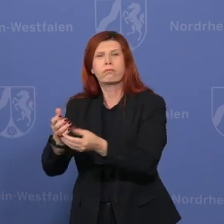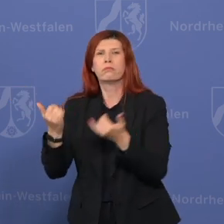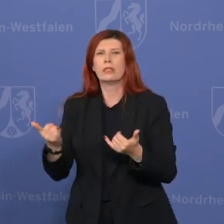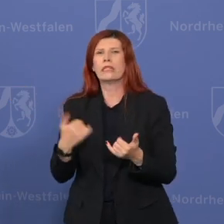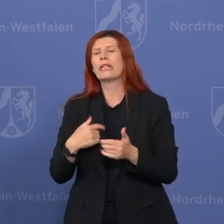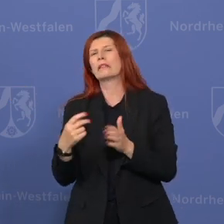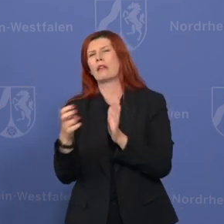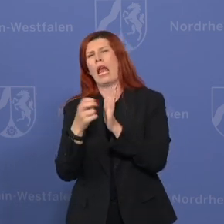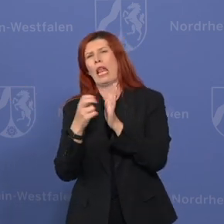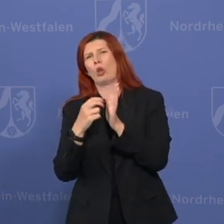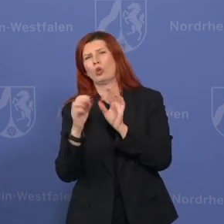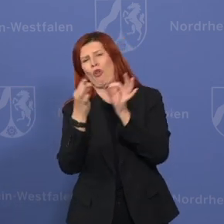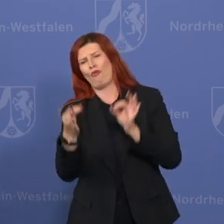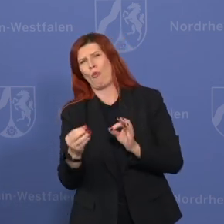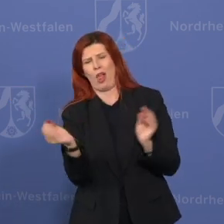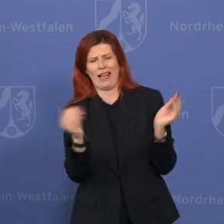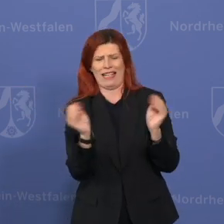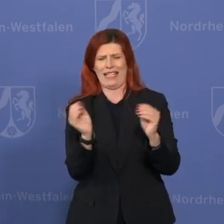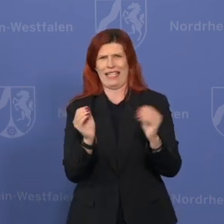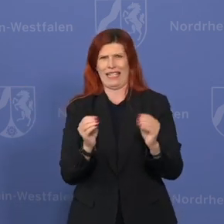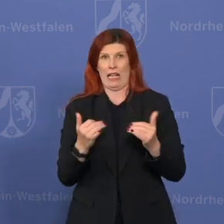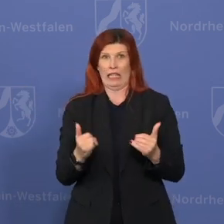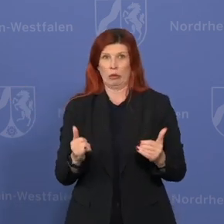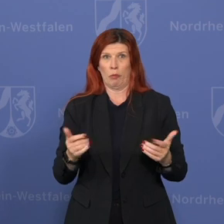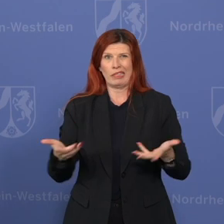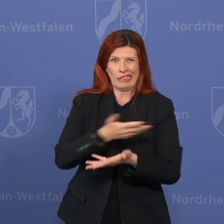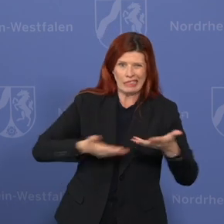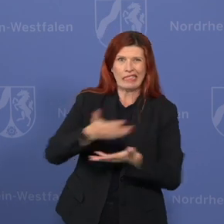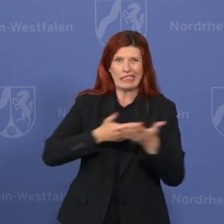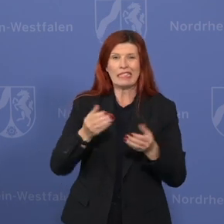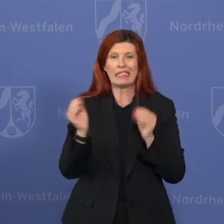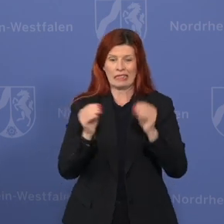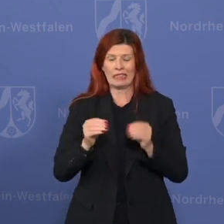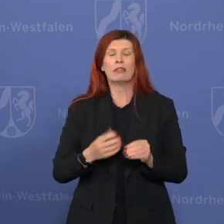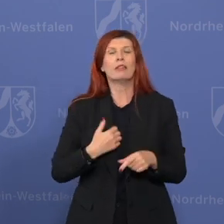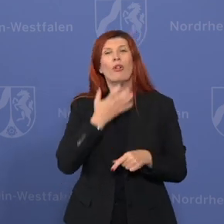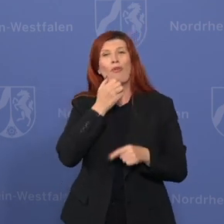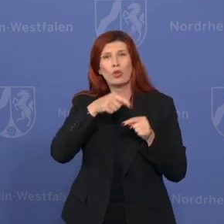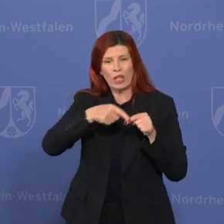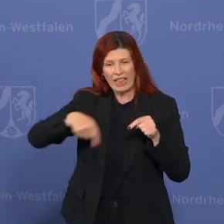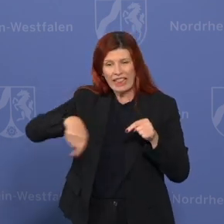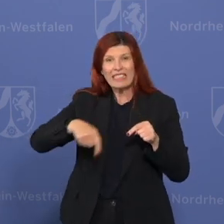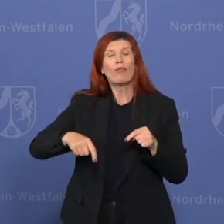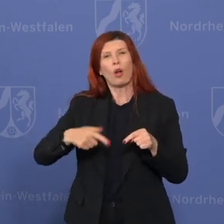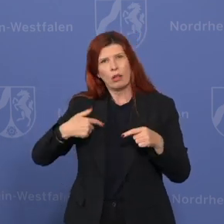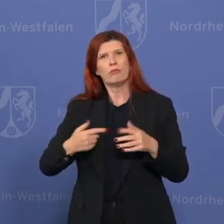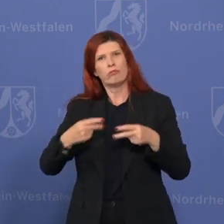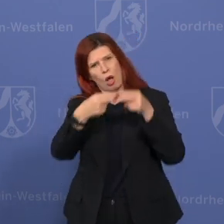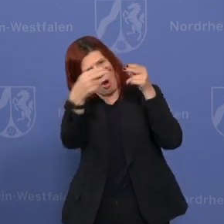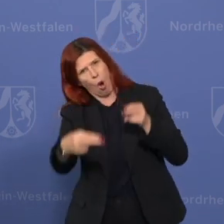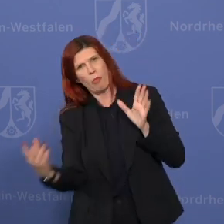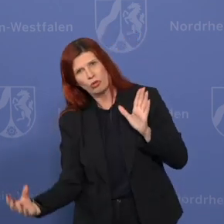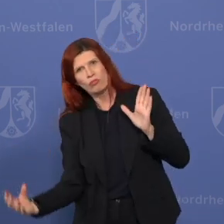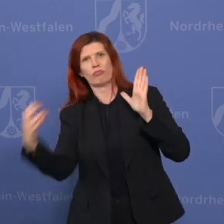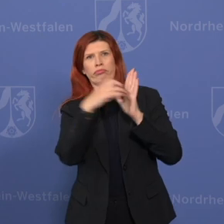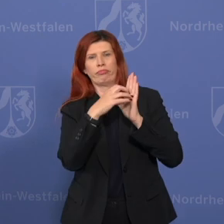Formular und die notwendigen Abstimmungen mit allen Beteiligten laufen auf Hochtouren. Ich hoffe, dass wir noch in dieser Woche zu einer Umsetzung kommen. Damit bringen wir